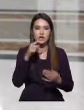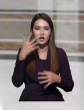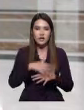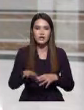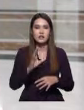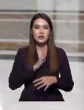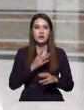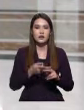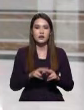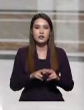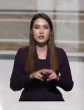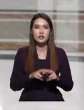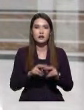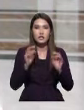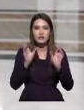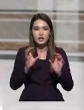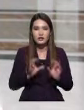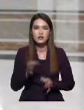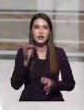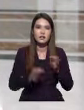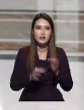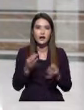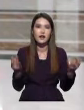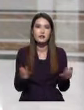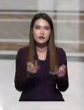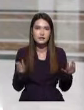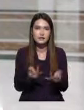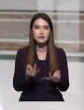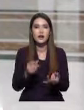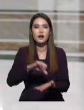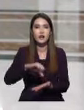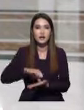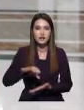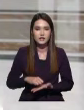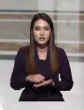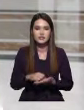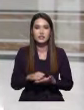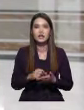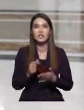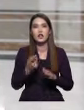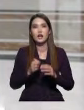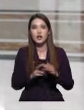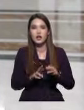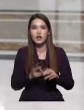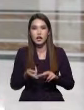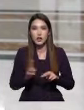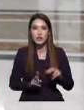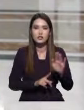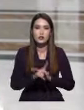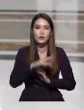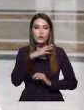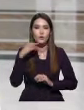да конституциялық соттың құзыретіне қатысты емес, немесе басқа да мәселелер бойынша көптеген өтініштер келіп